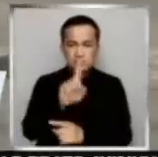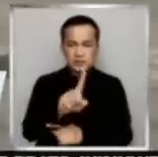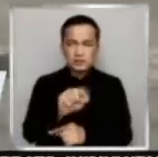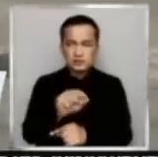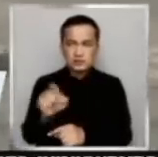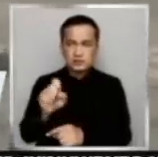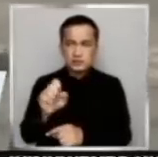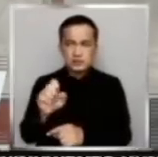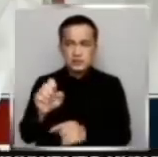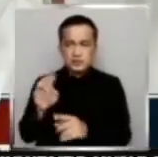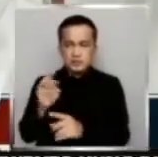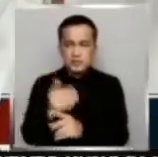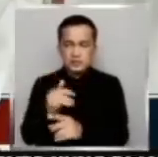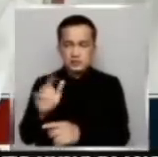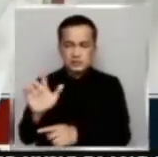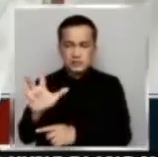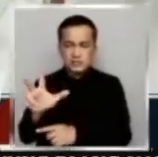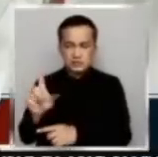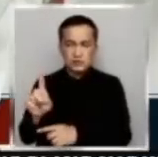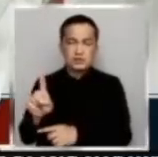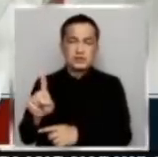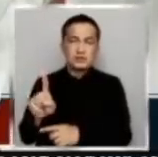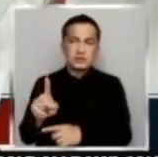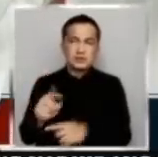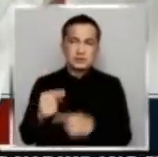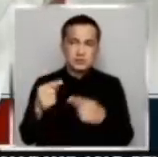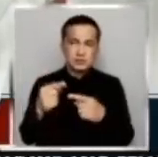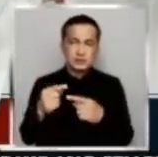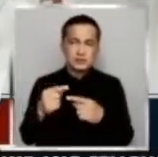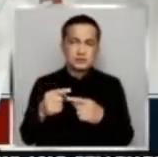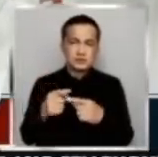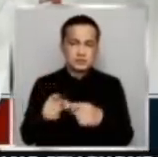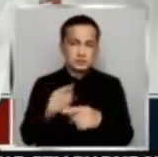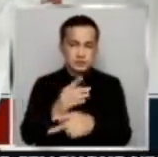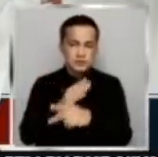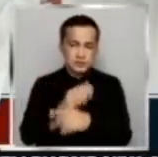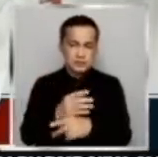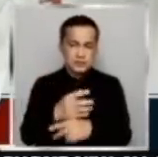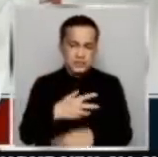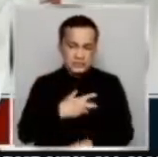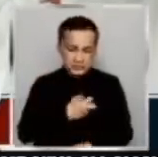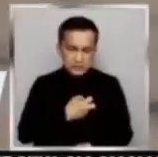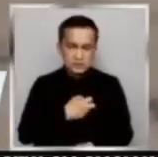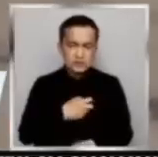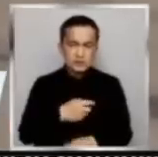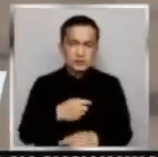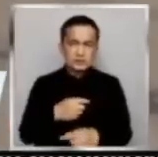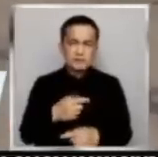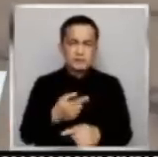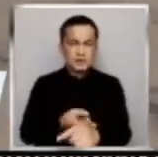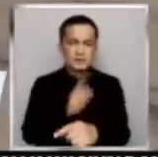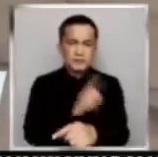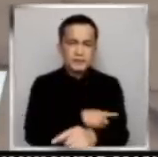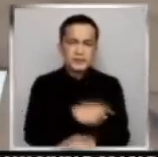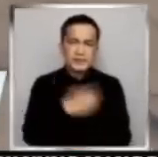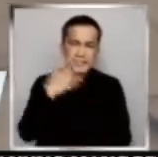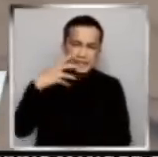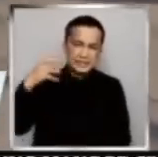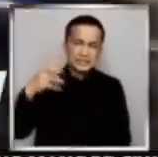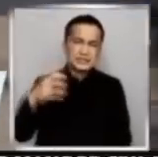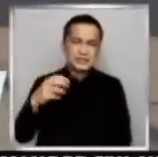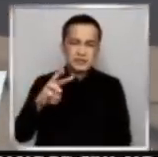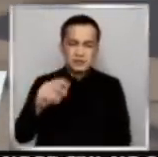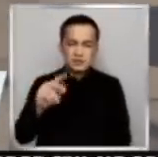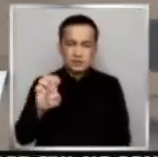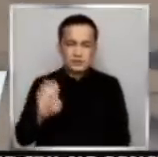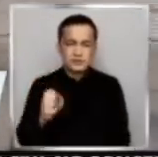exhaustion, heat stroke at heat cramps dahil po sa severe heat waves ngayon. Lahat ng shift na tatama